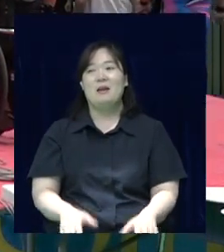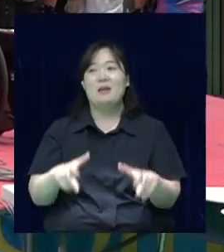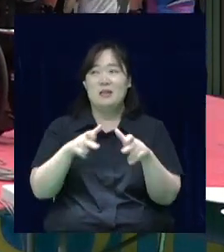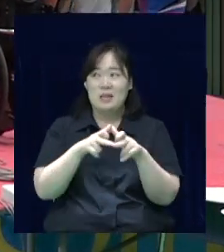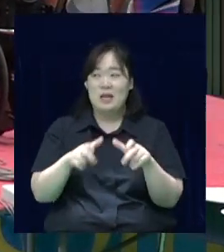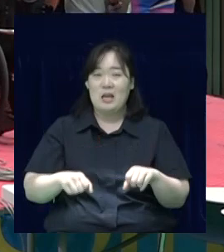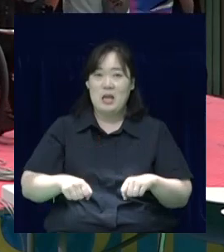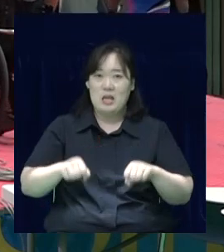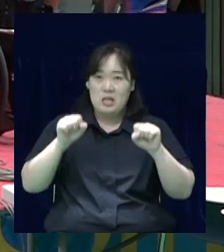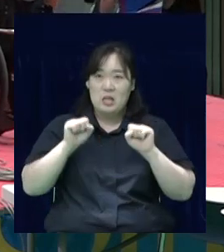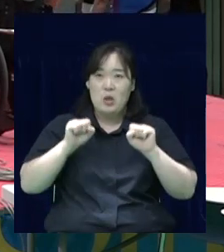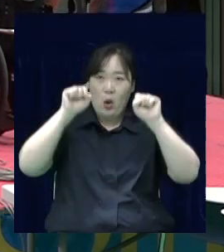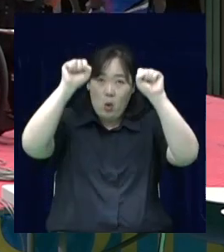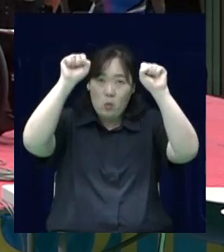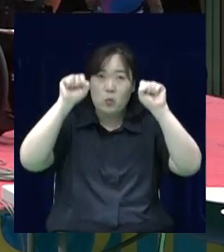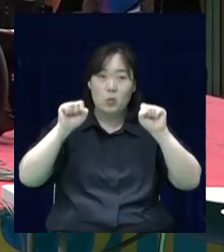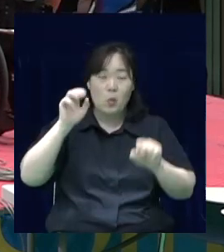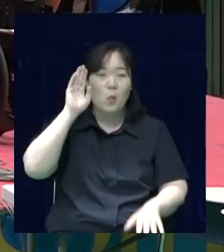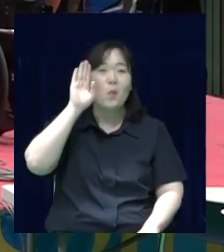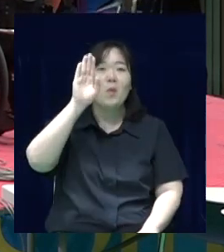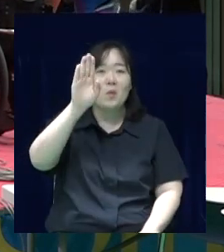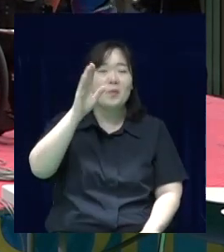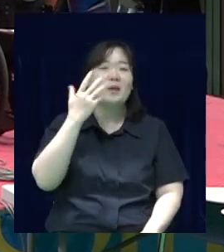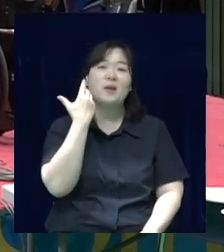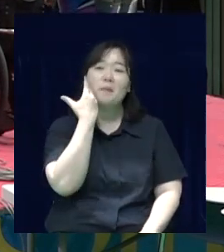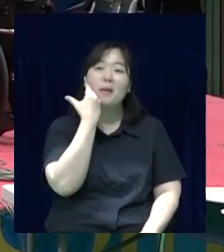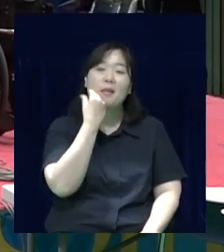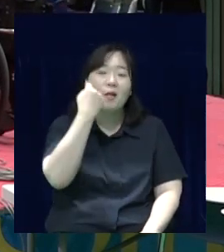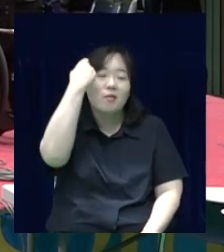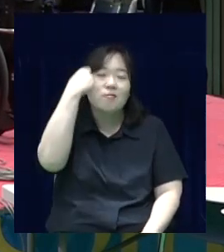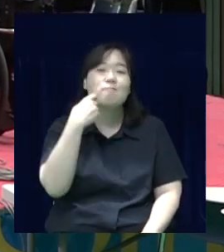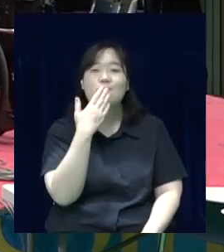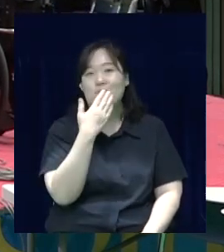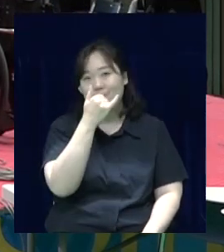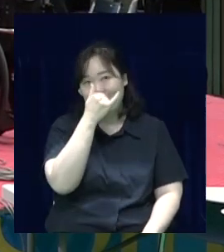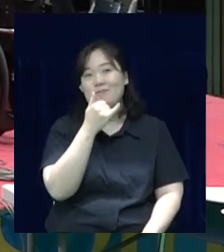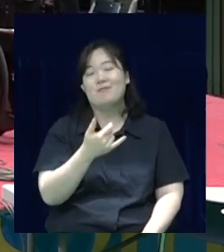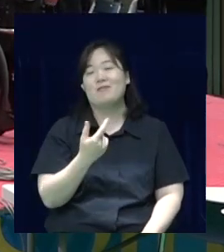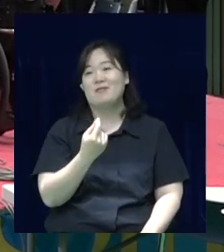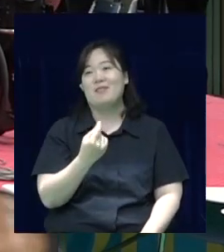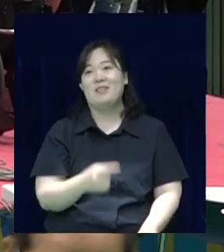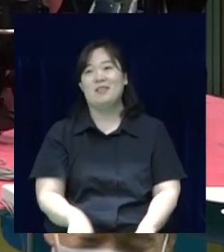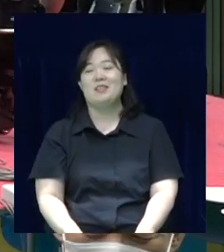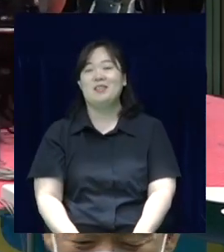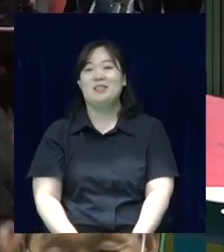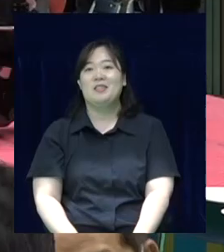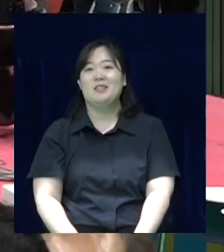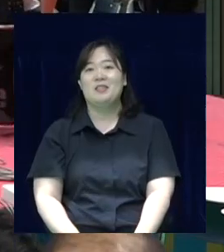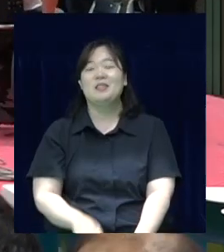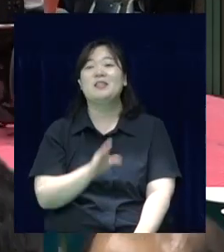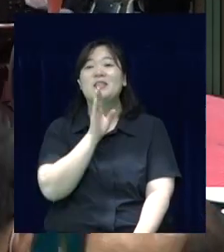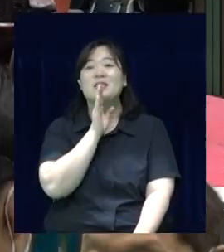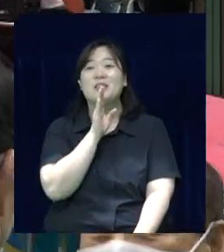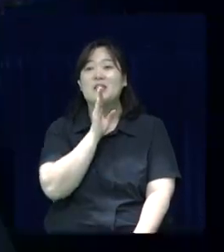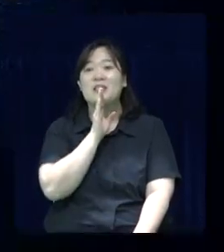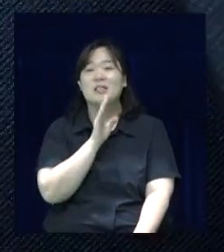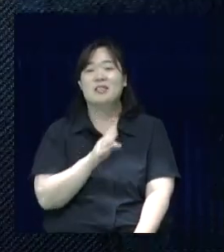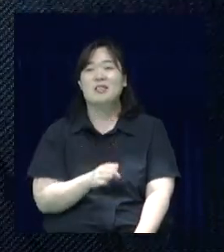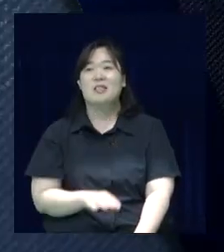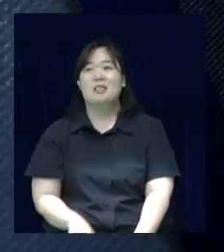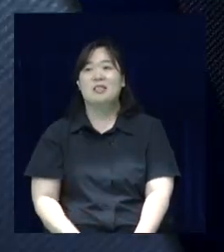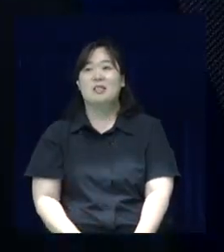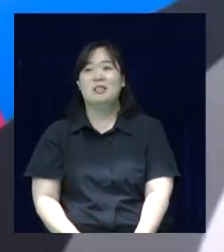역도의 어떤 매력을 훨씬 이렇게 느낄 수 있게끔 해준 장본인이 아닌가 생각됩니다. 네. 아니 사실 정말로